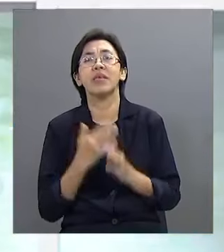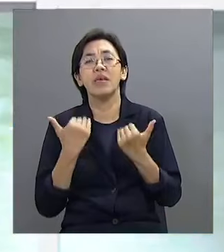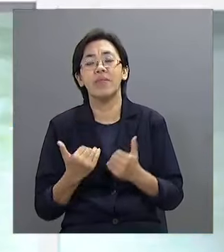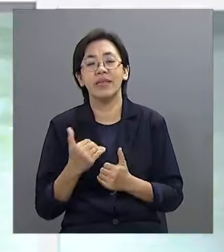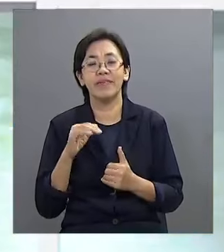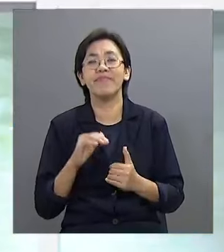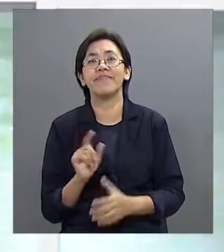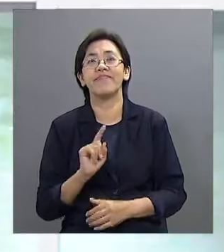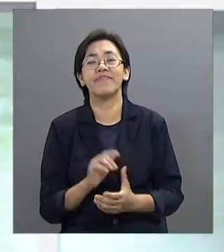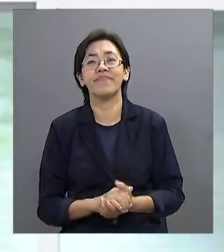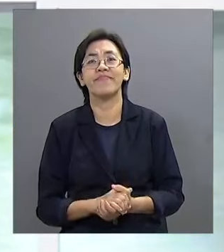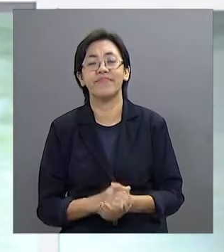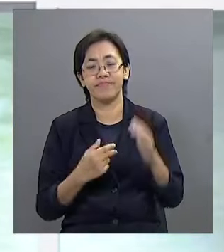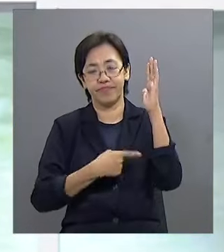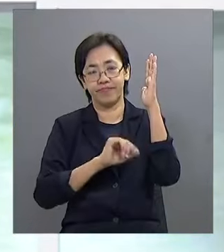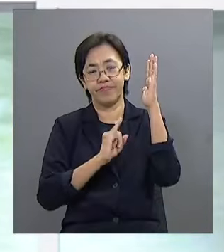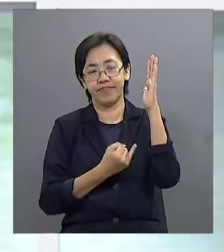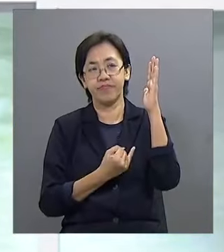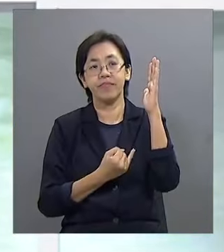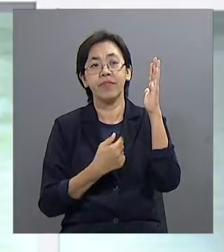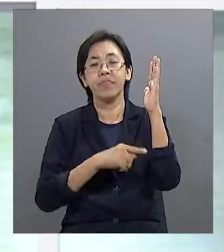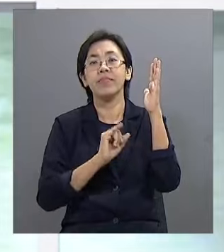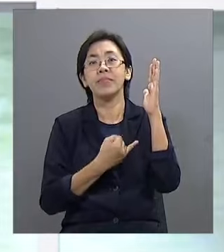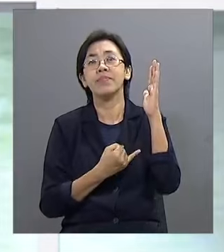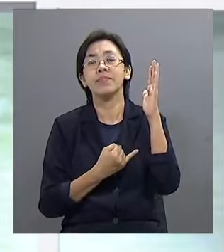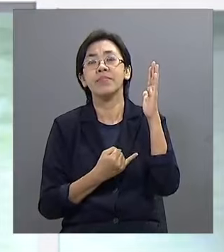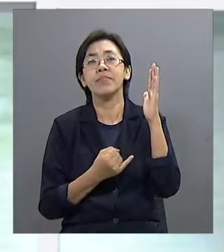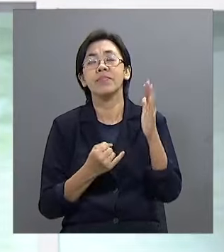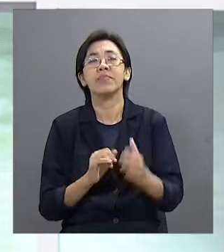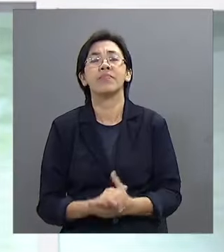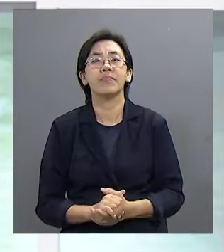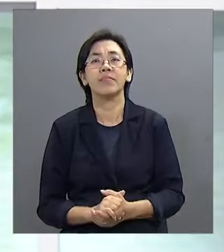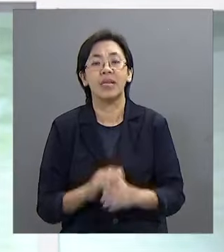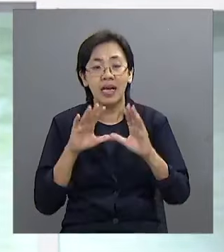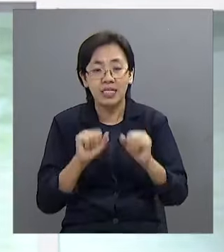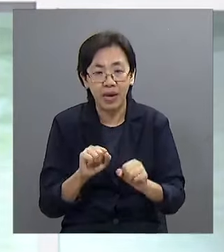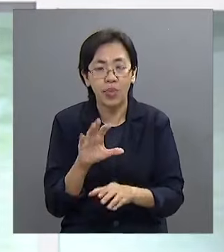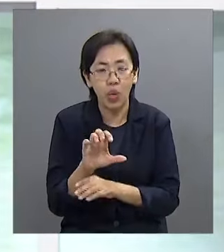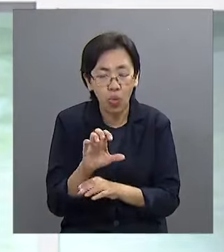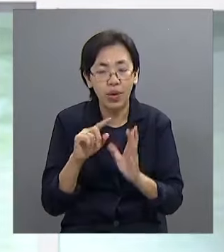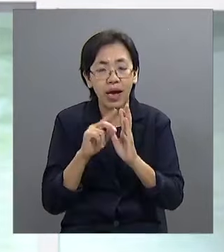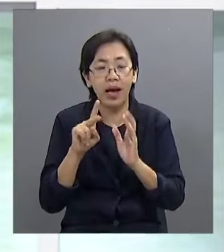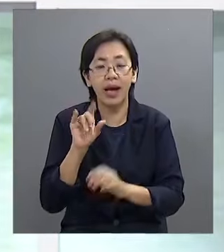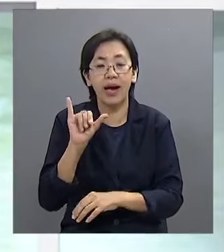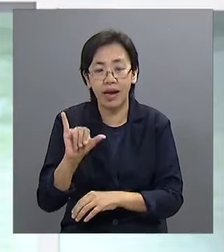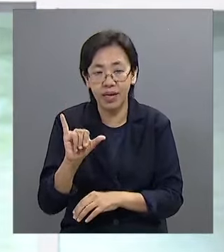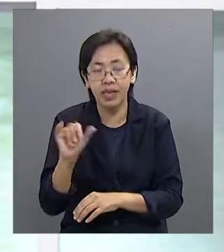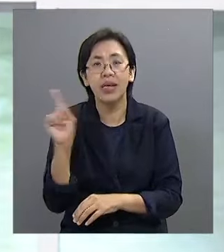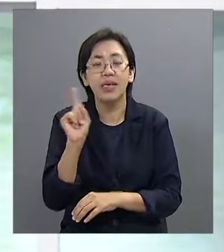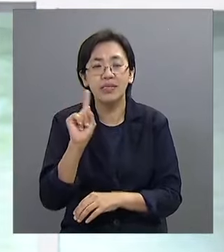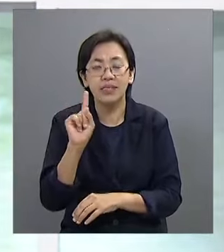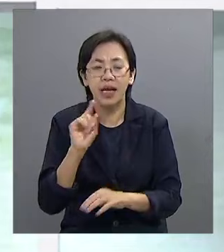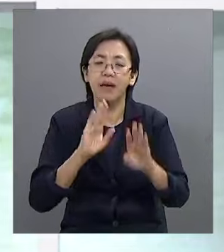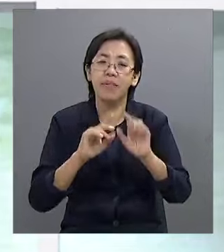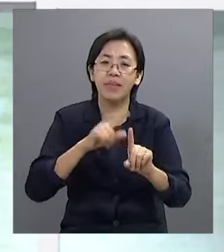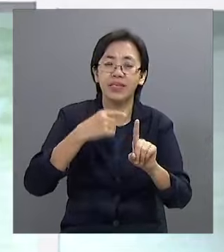ที่ประจวบคีรีขันธ์นะคะซึ่งต้องบอกว่าช่วงเวลาที่เหมาะสมกับการจับกุ้งเคยเนี่ยก็คือช่วงปลายฝนต้นหนาวก็คือประมาณเดือนตุลาถึง